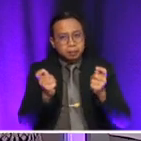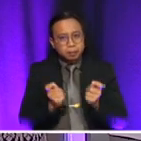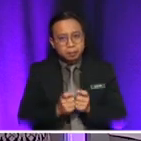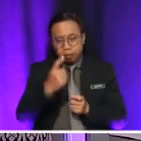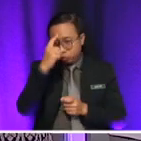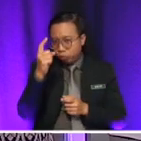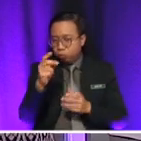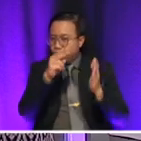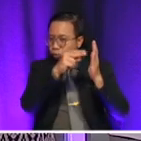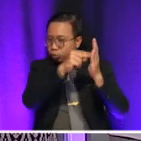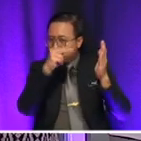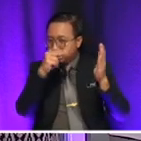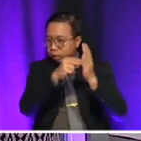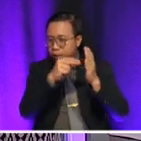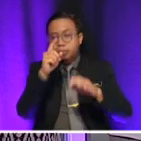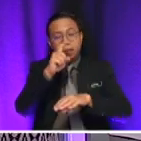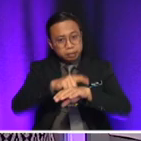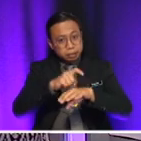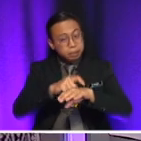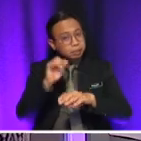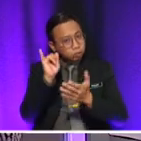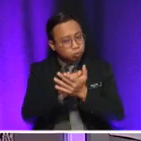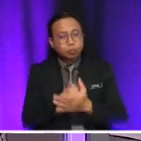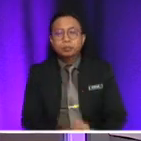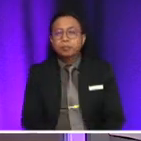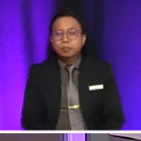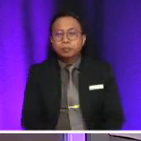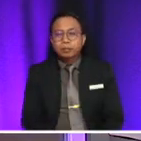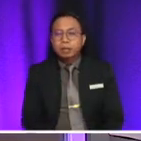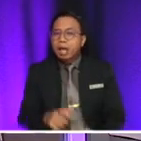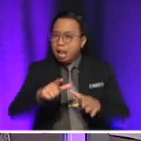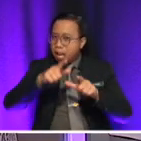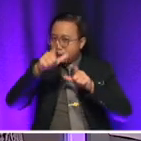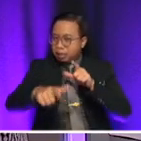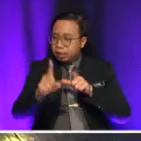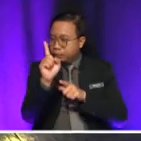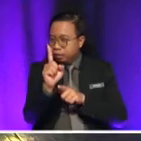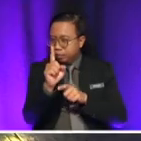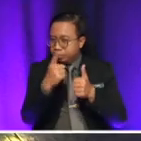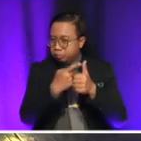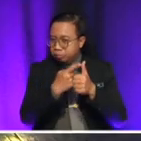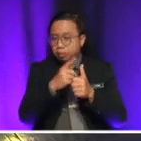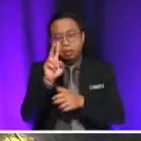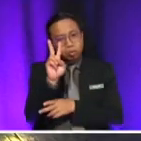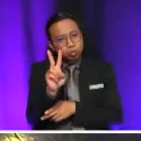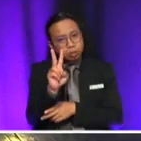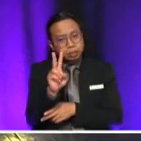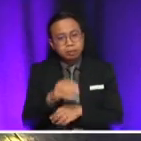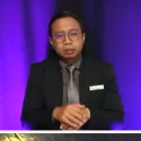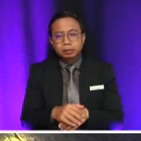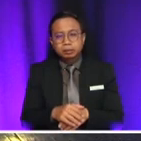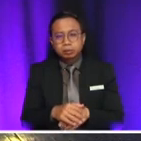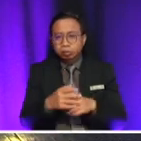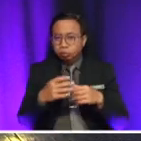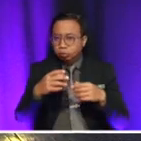diundi kepada ketika itu dan itu langkah yang pertama langkah yang kedua apabila seorang